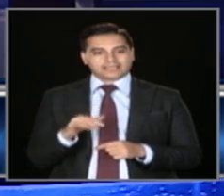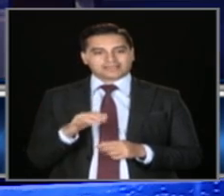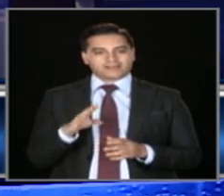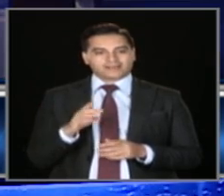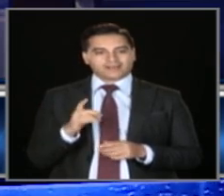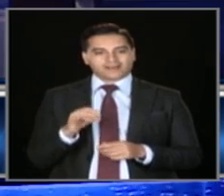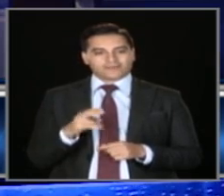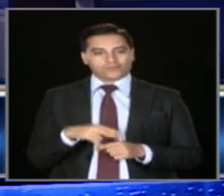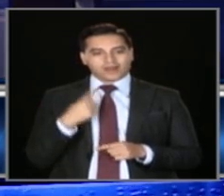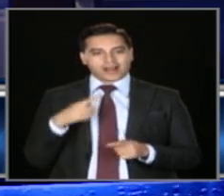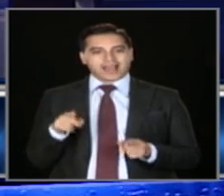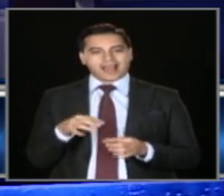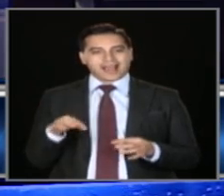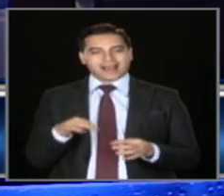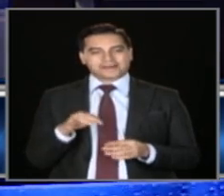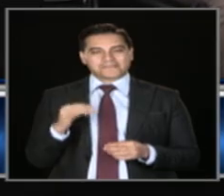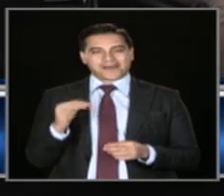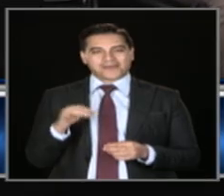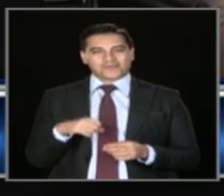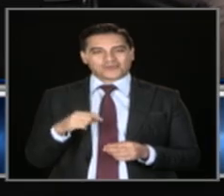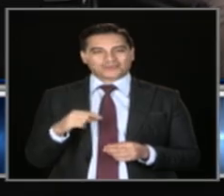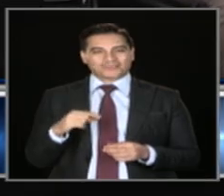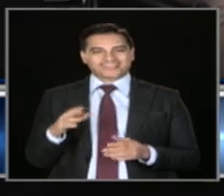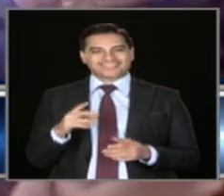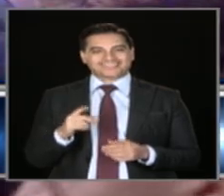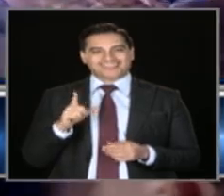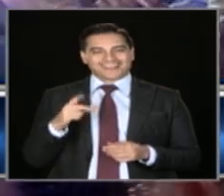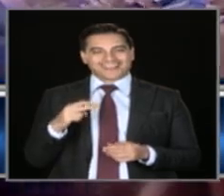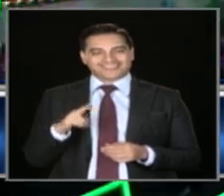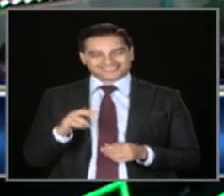محمود طلعت. اجابه صحيحه.